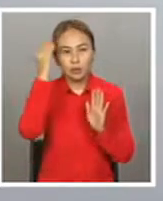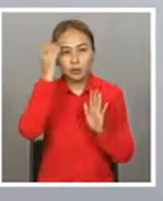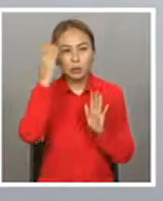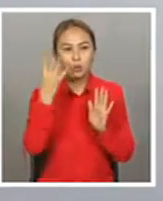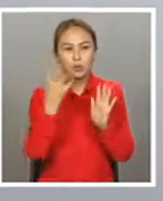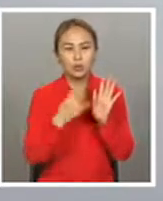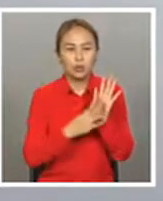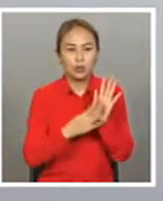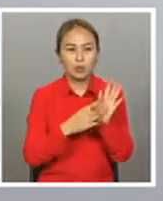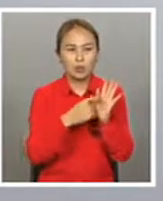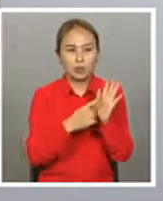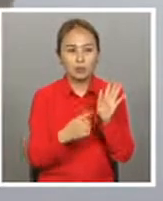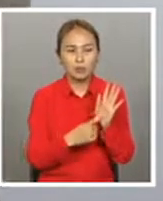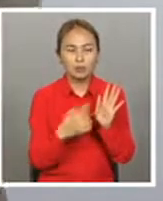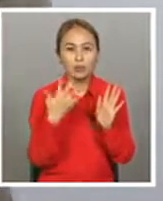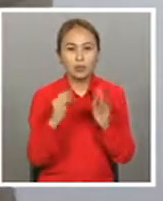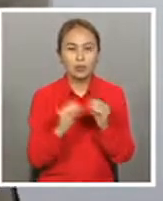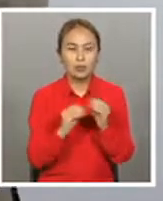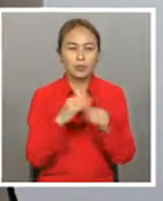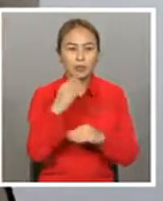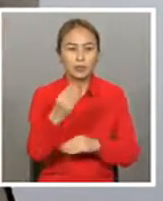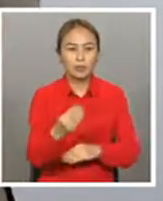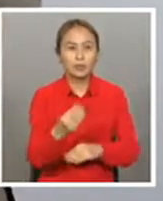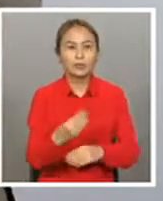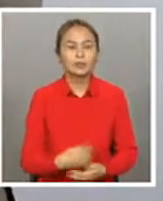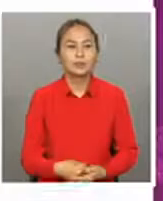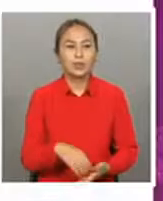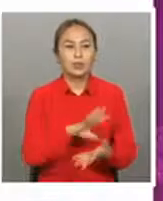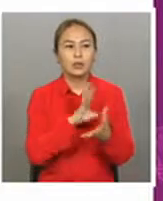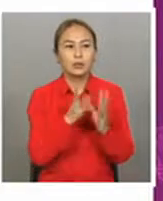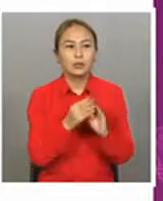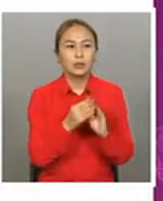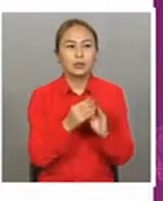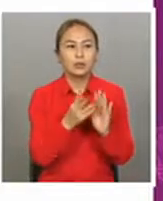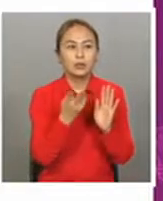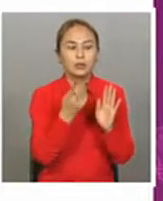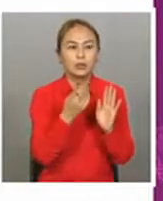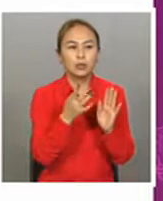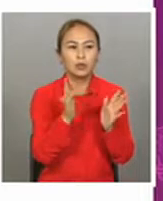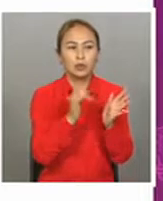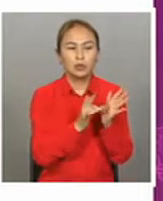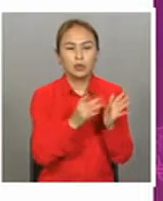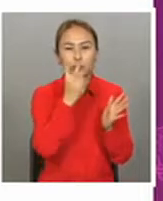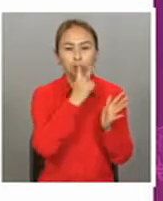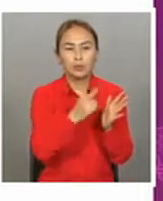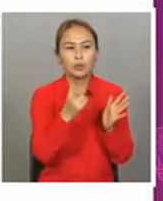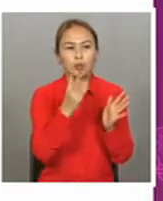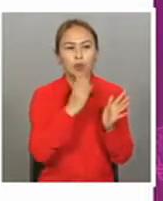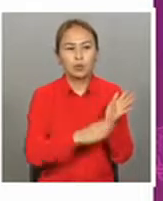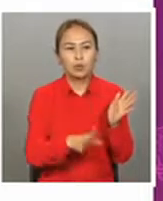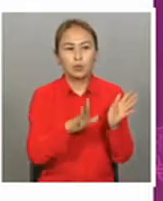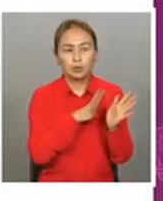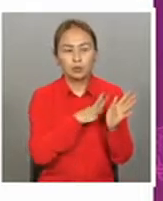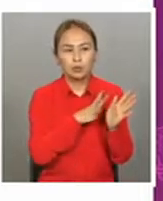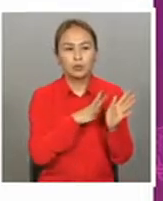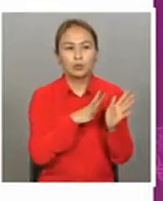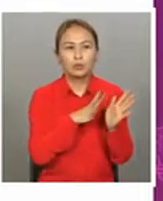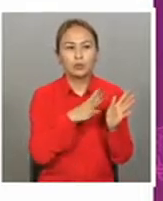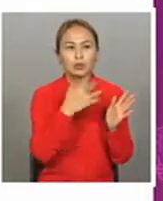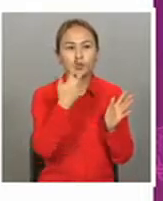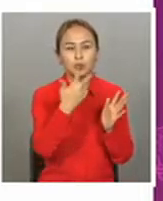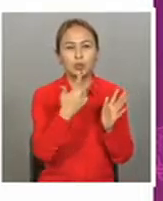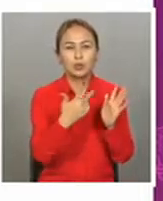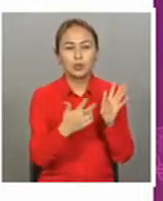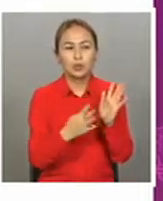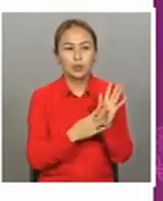бөлсек, 10-дан береміз. Жақсы. Ортақ бөлімінеке 90 болды. 3 пен 9-дың